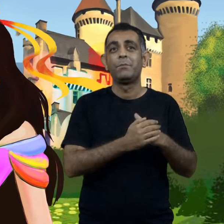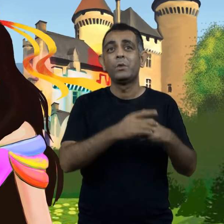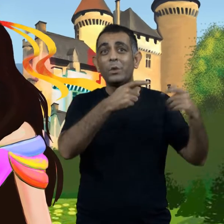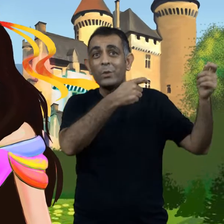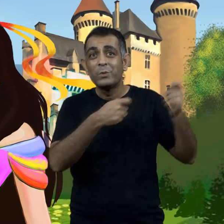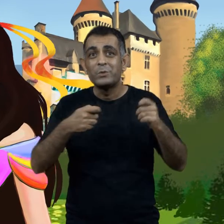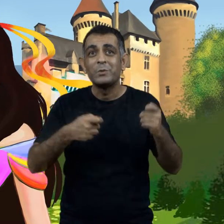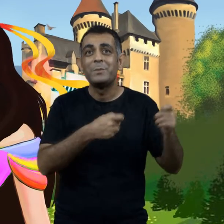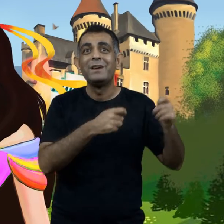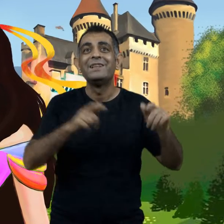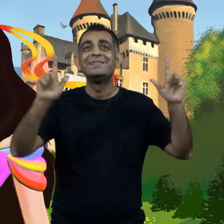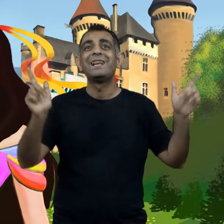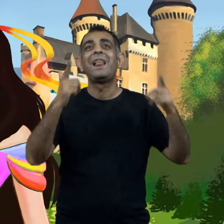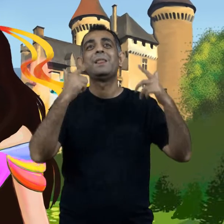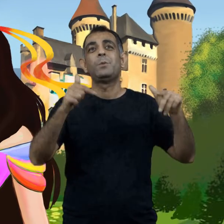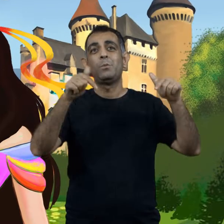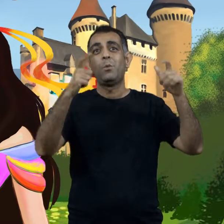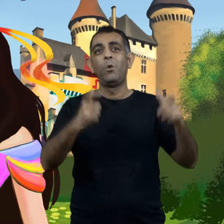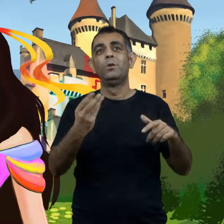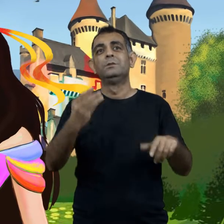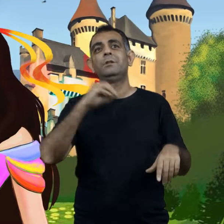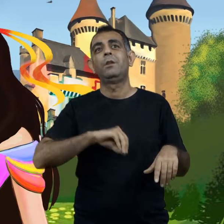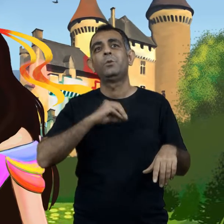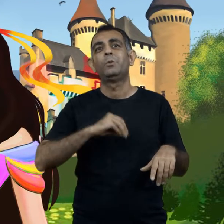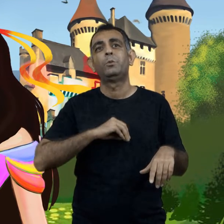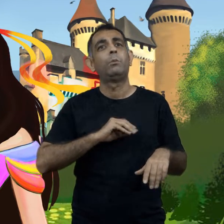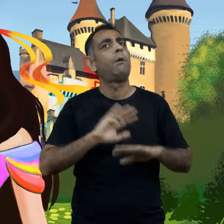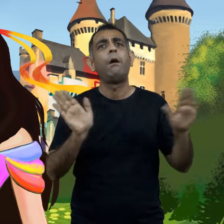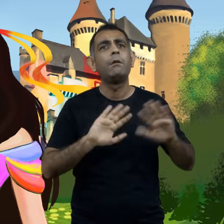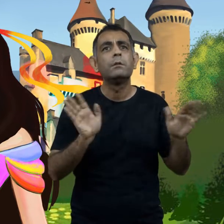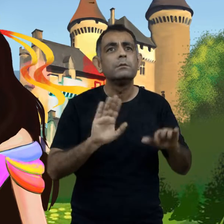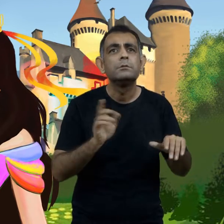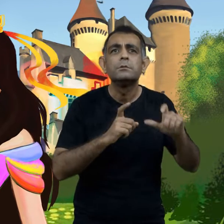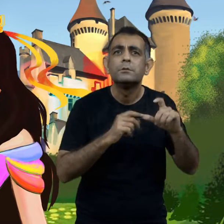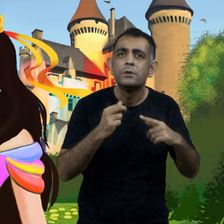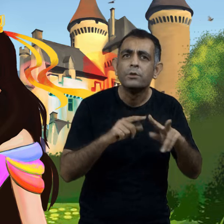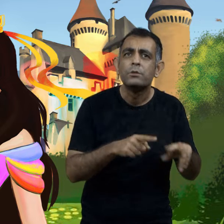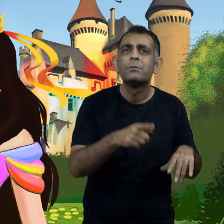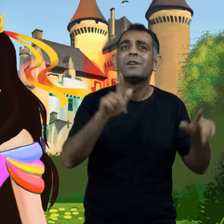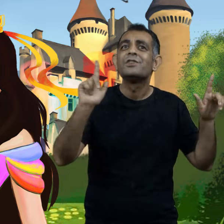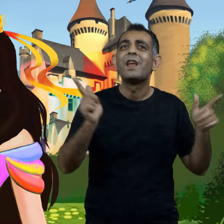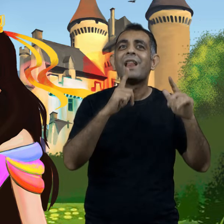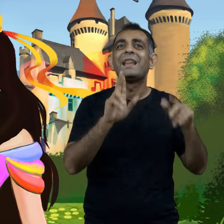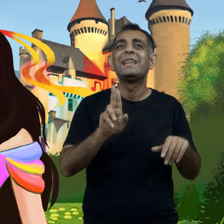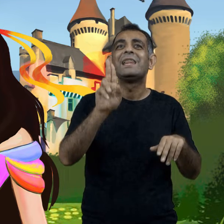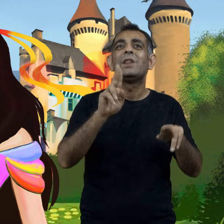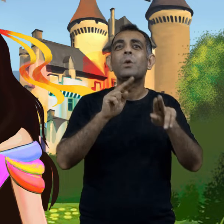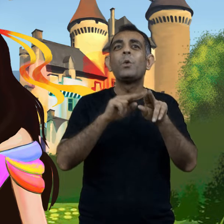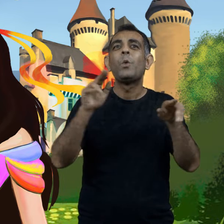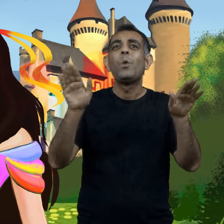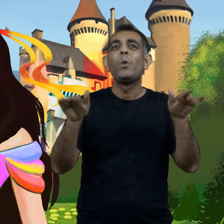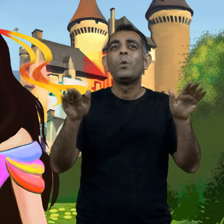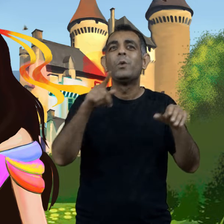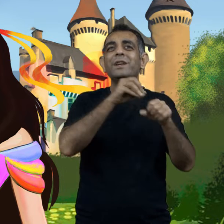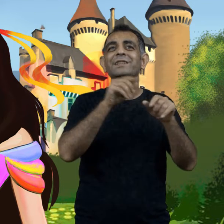hediye edeceğim. Uçurtma şenliği burada olacak sanıyordum. Hayır Şirinciğim. Şenlik